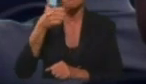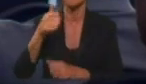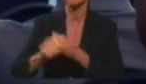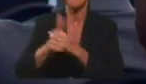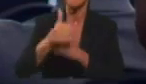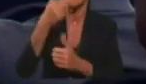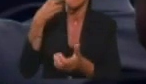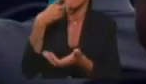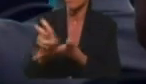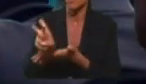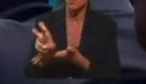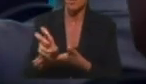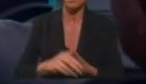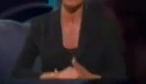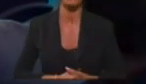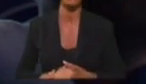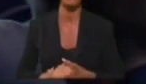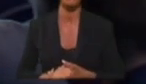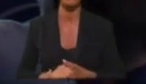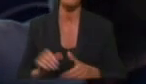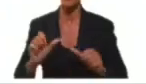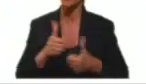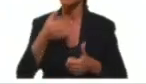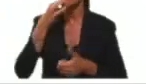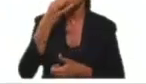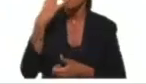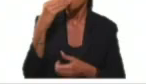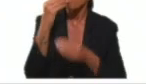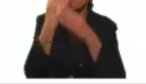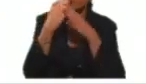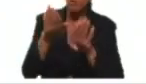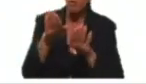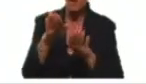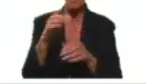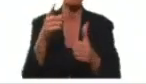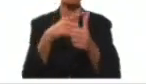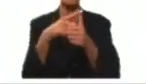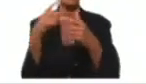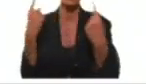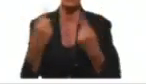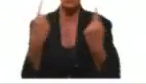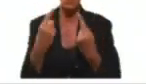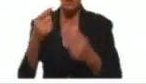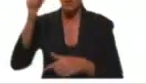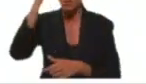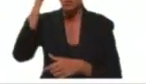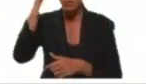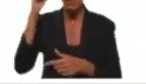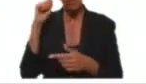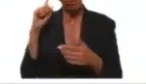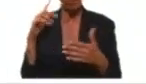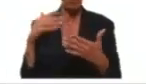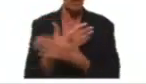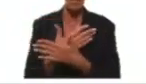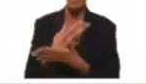ale żeby może to lepiej zobrazować, to takie dwa przypadki. Pierwszy przypadek, kiedy człowiek nagle staje